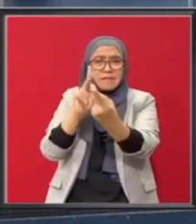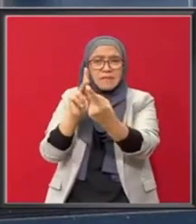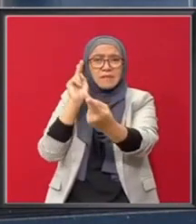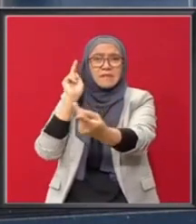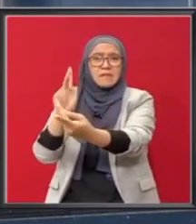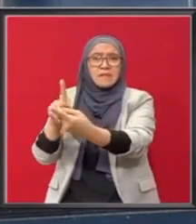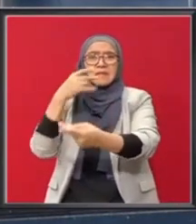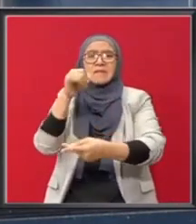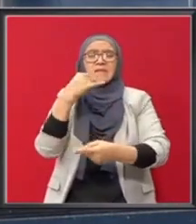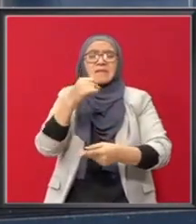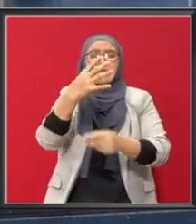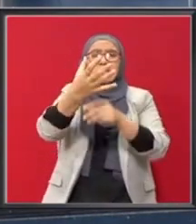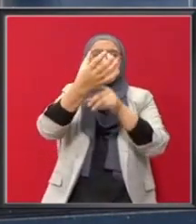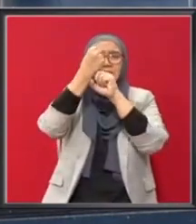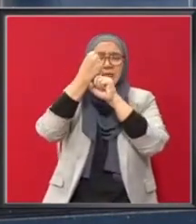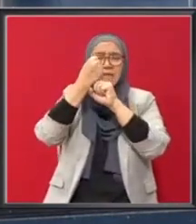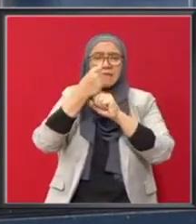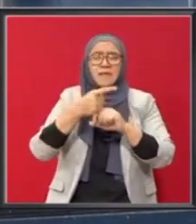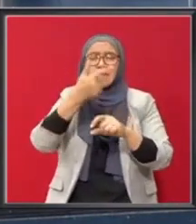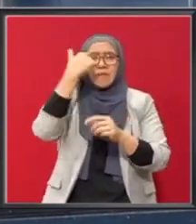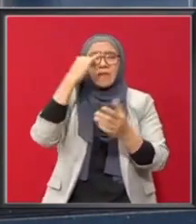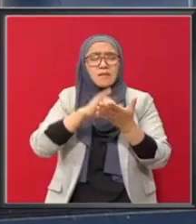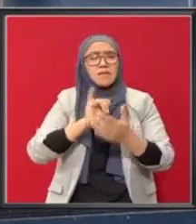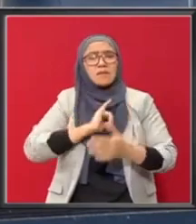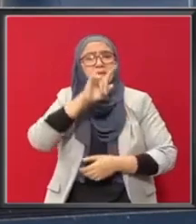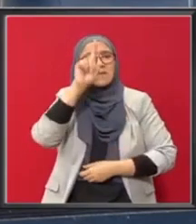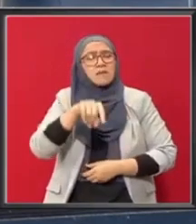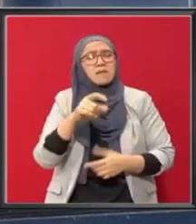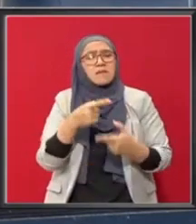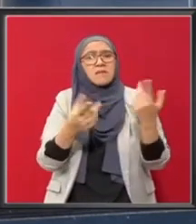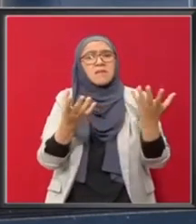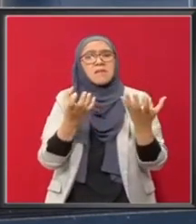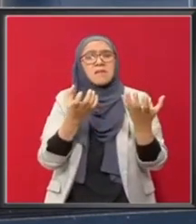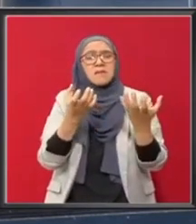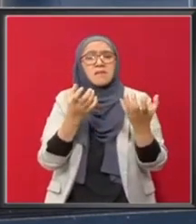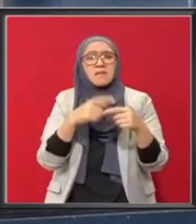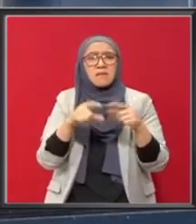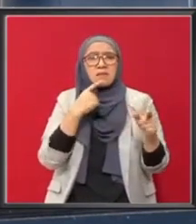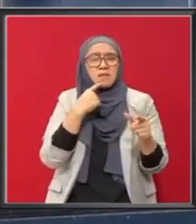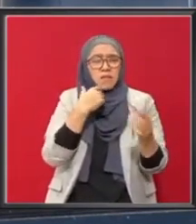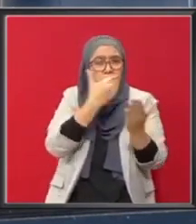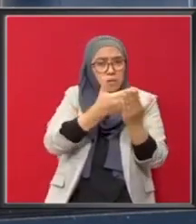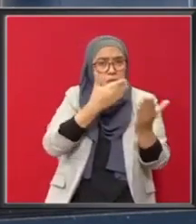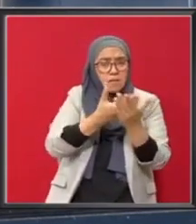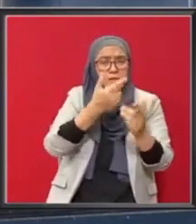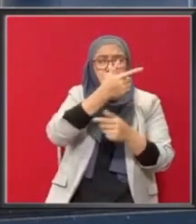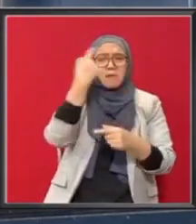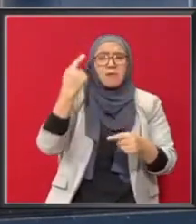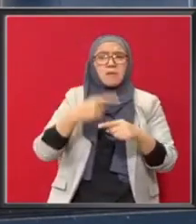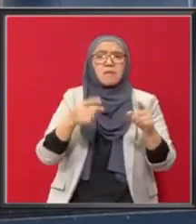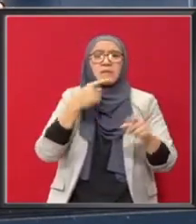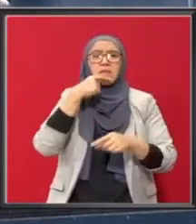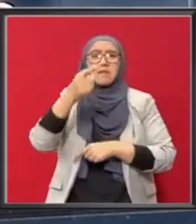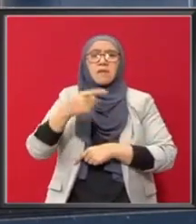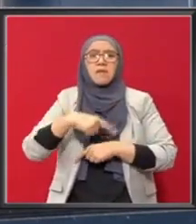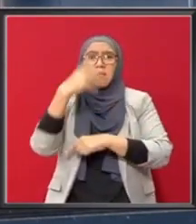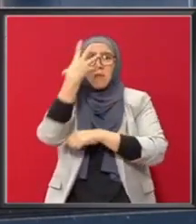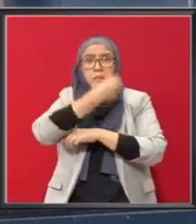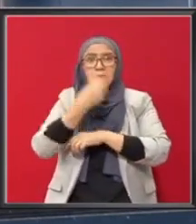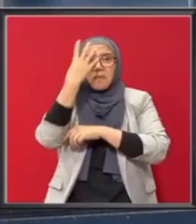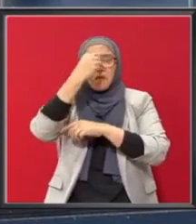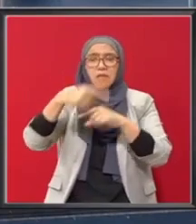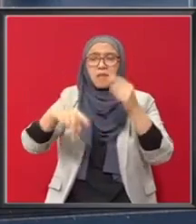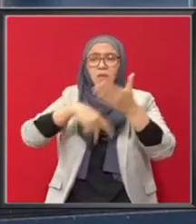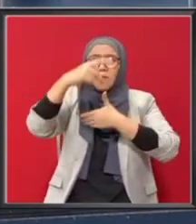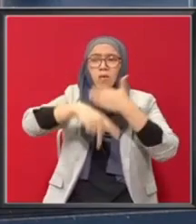Karena kepergok pesanan kita enak dapat banyak apel dikatakan cantik-cantik tanya beberapa yang dikata diwariskan